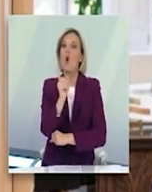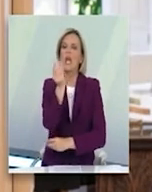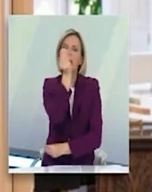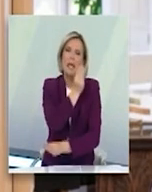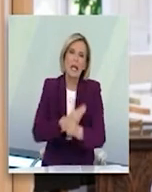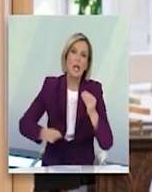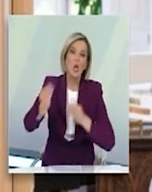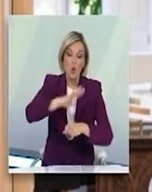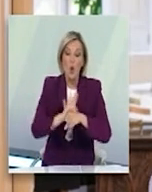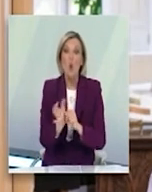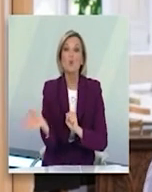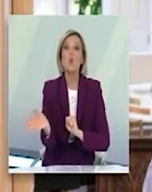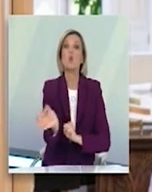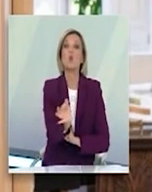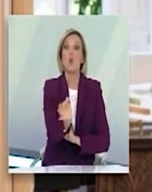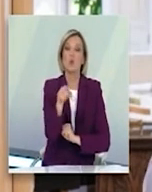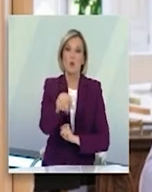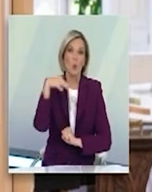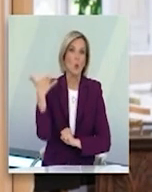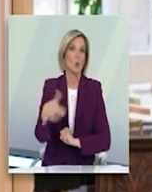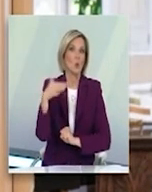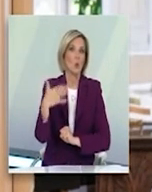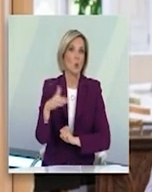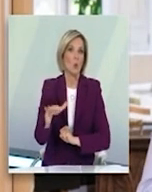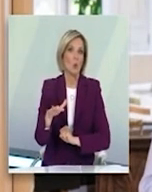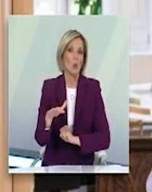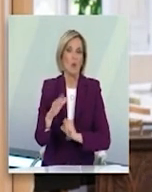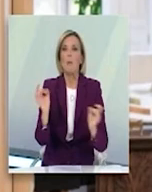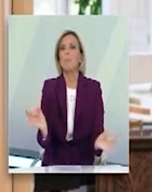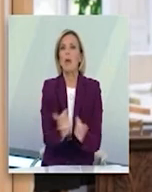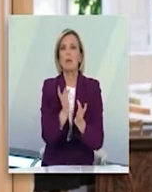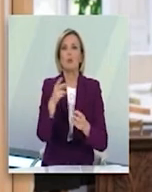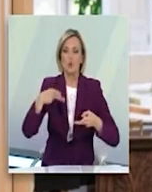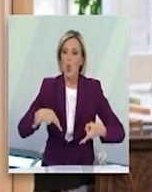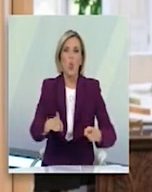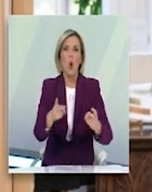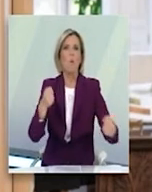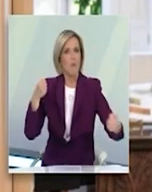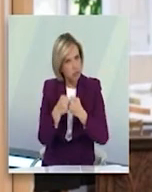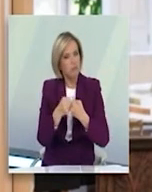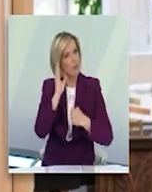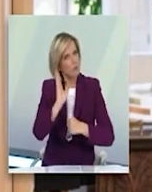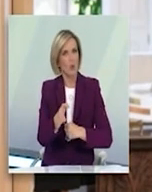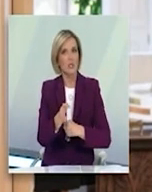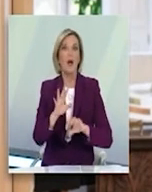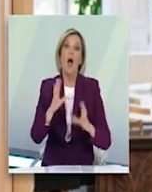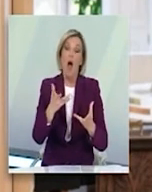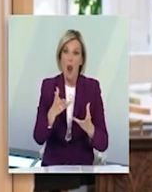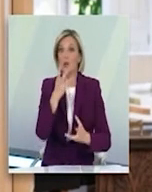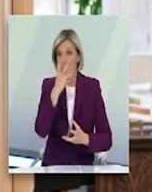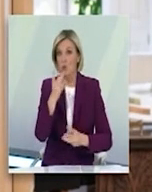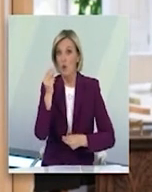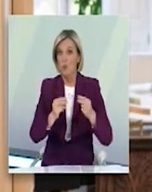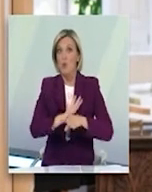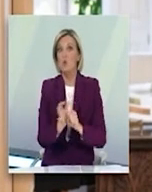στον πόνο. Και αριθμοί δείχνουν πως είναι πιο πιθανό ένα ατύχημα στον δρόμο παρά κάποιο πρόβλημα από τον εμβολιασμό.